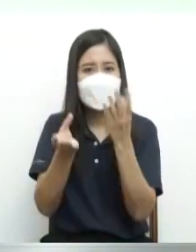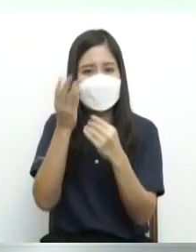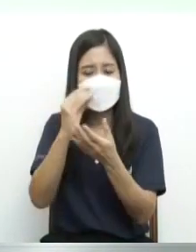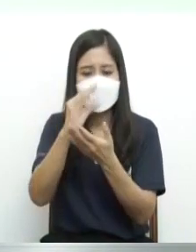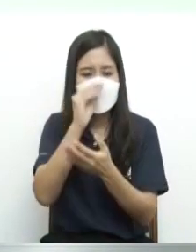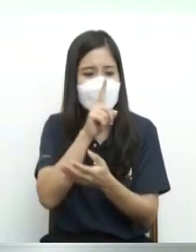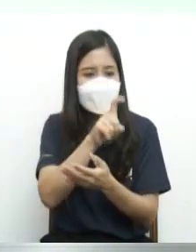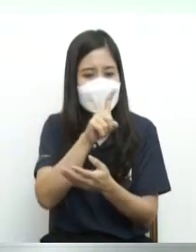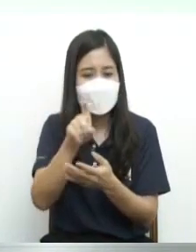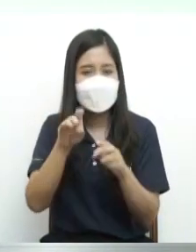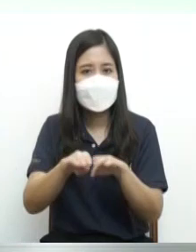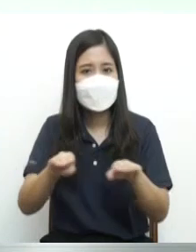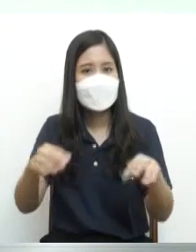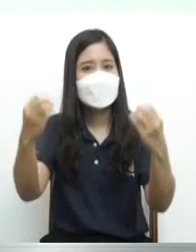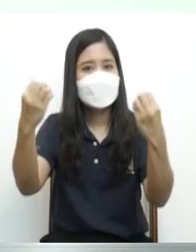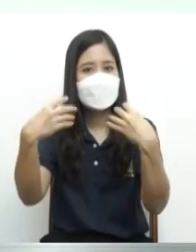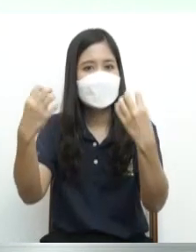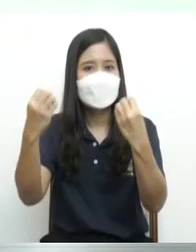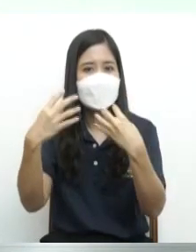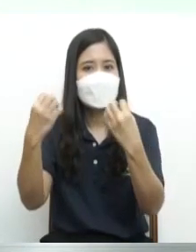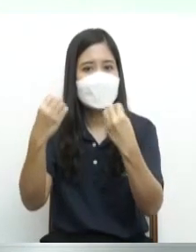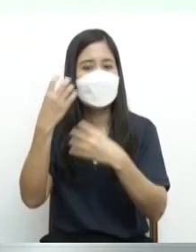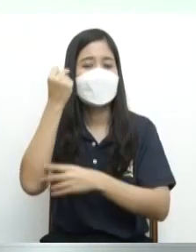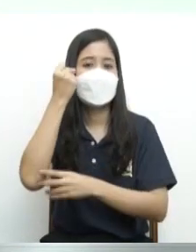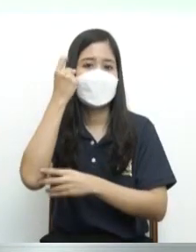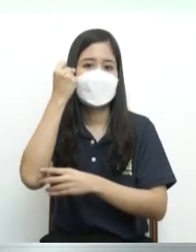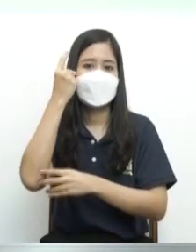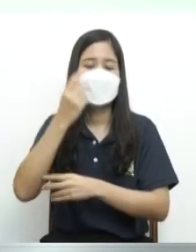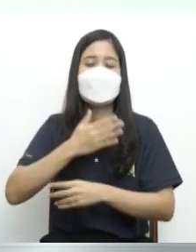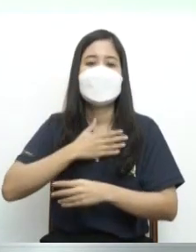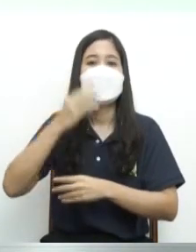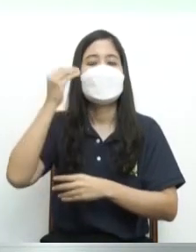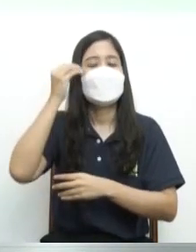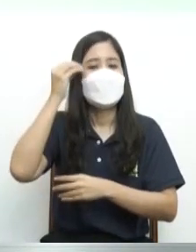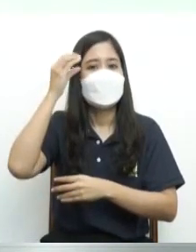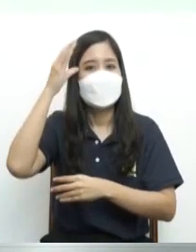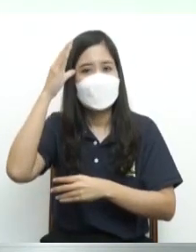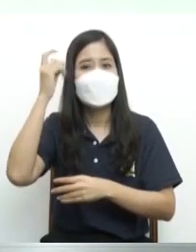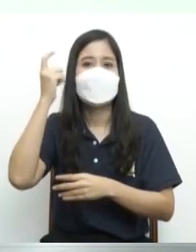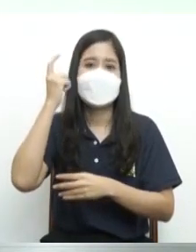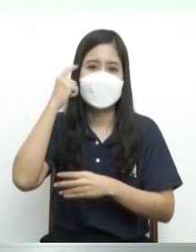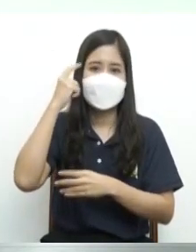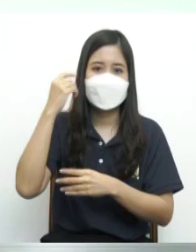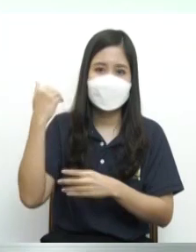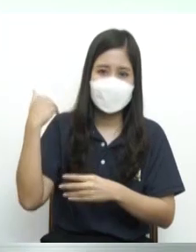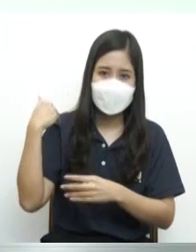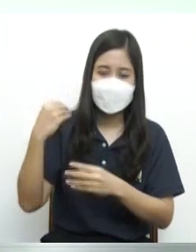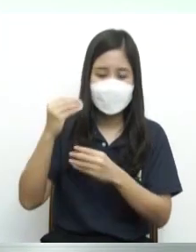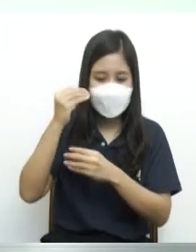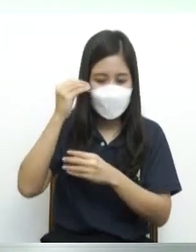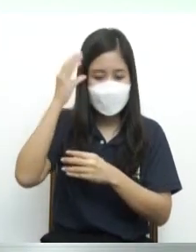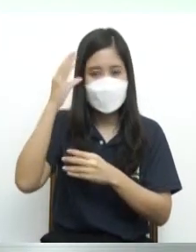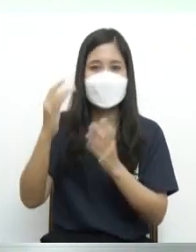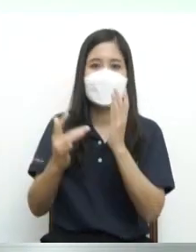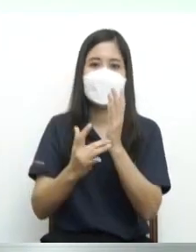านี้ที่สอนให้ผมได้เข้าใจซึ่งวันนี้ก็คิดว่ามีความรู้เรื่องนี้พอสมควรถึงแม้จะไม่เก่งแต่ก็พอสมควรแหละหรืออย่างน้อยก็แปล